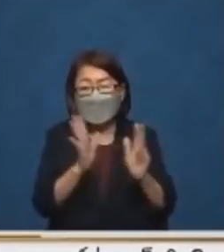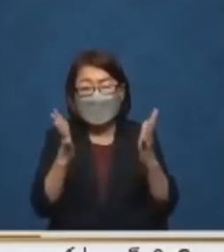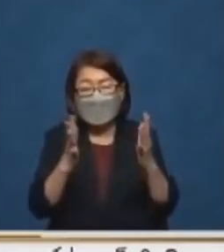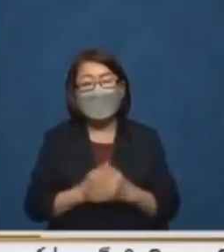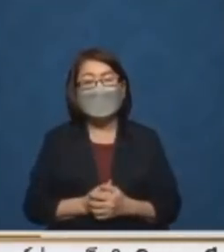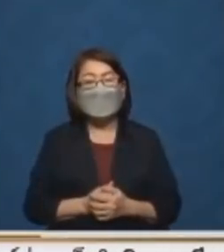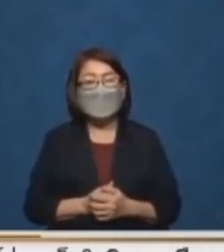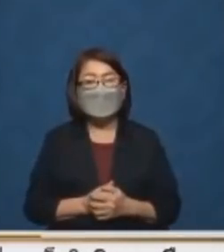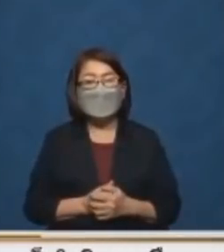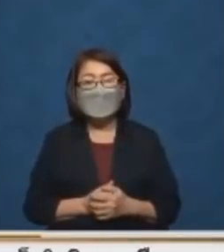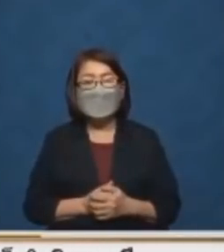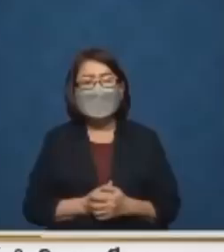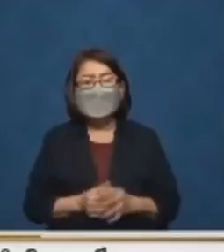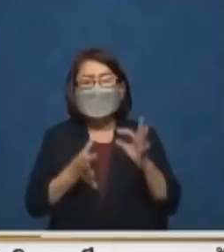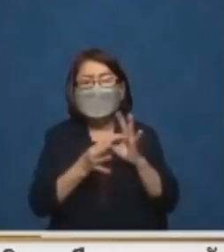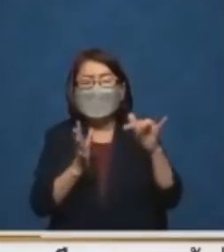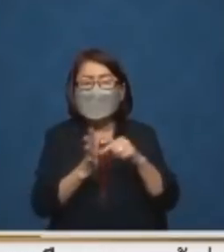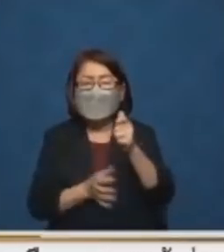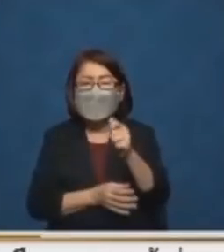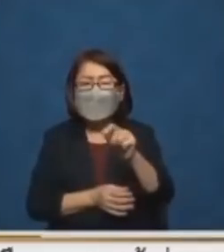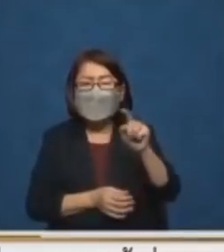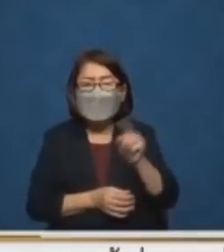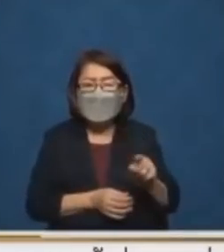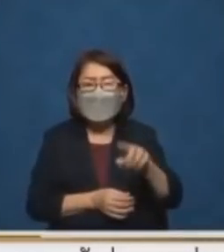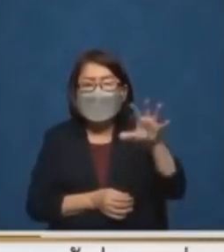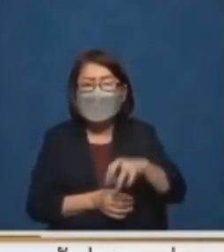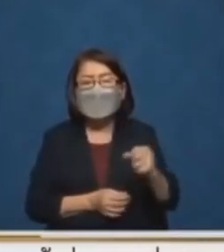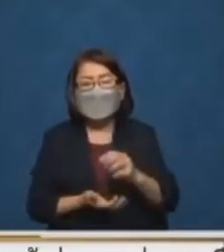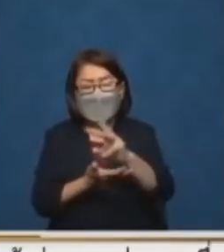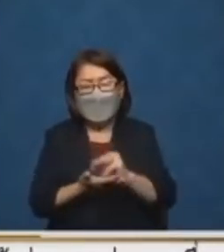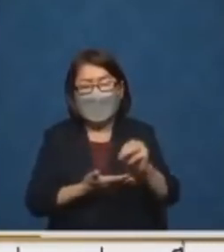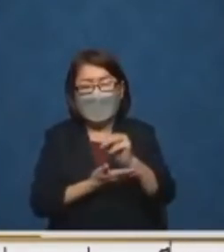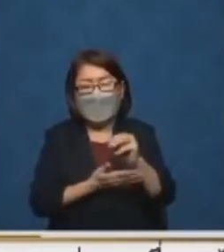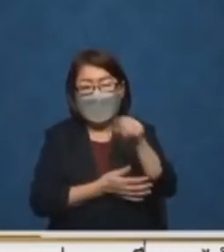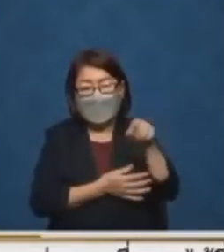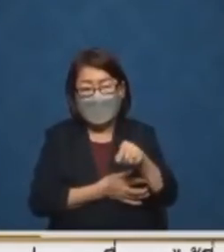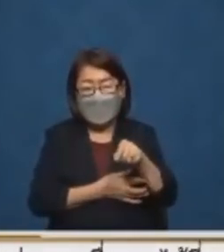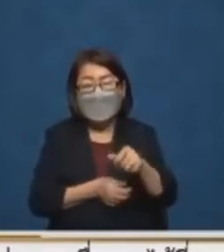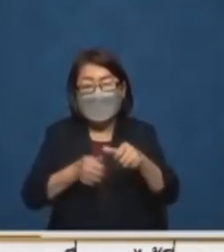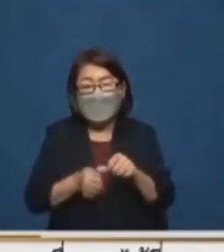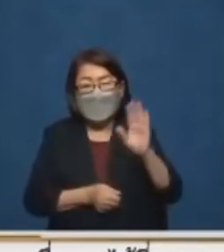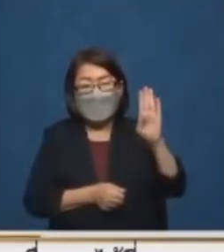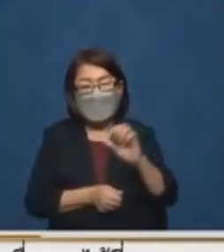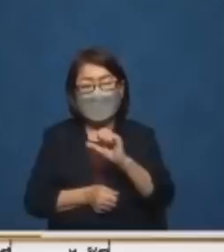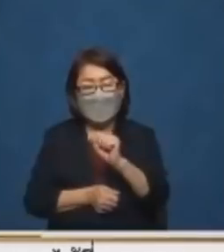ที่ไปที่มาของวัคซีน ASTAR เริ่จความรวมมือของหวลัย Oxford กับิษัท SCG